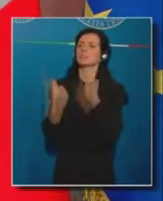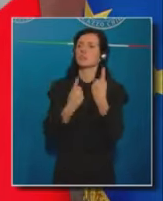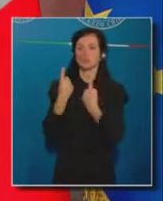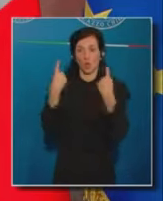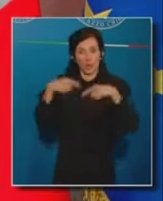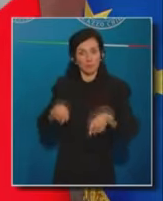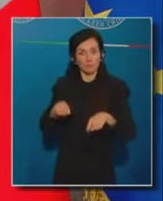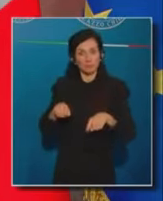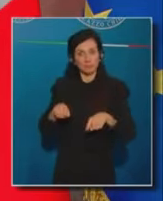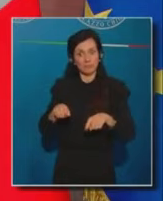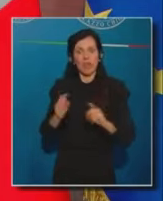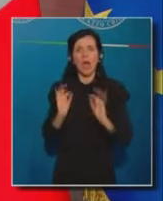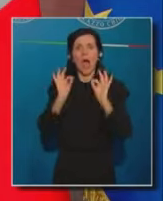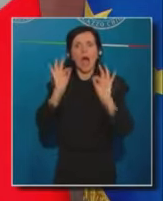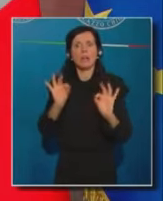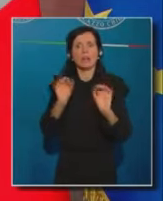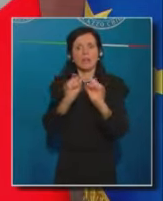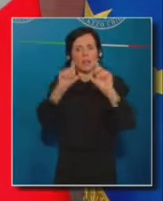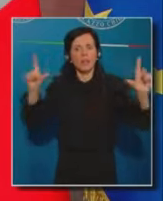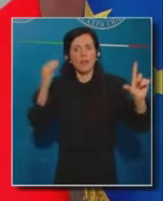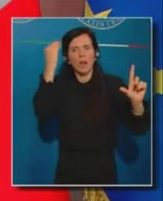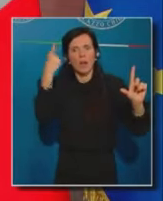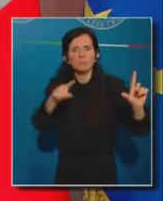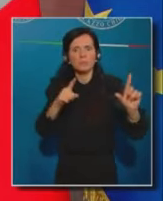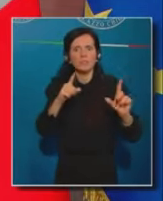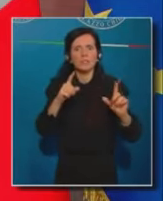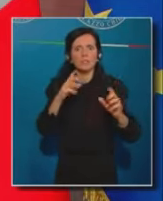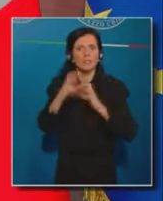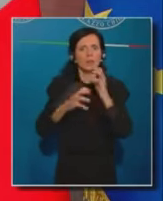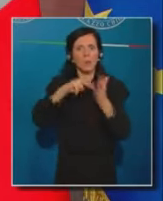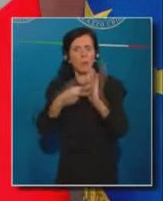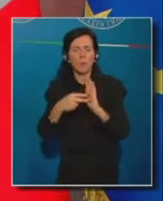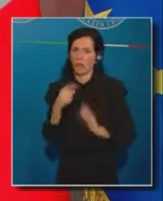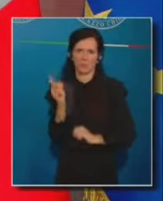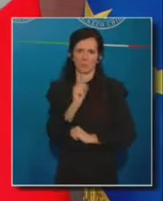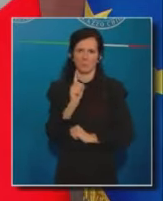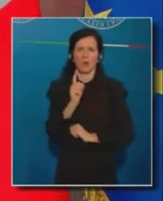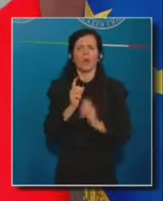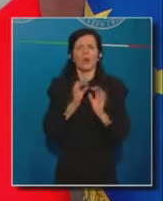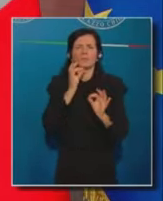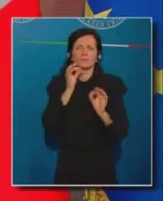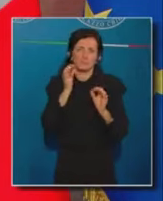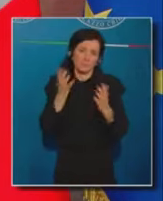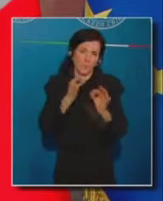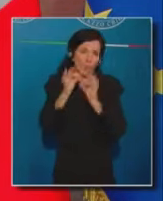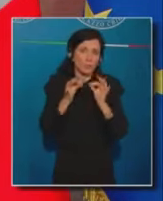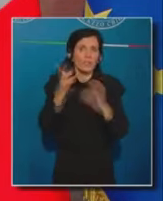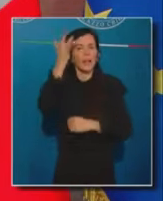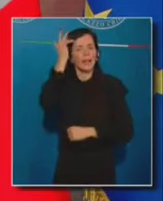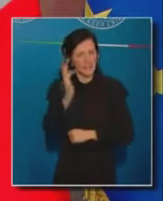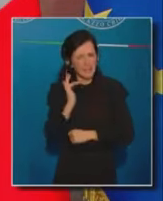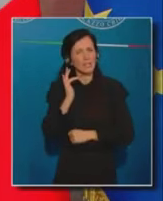si arrivi a uno scenario del genere mi sembrerebbe assolutamente rischioso e